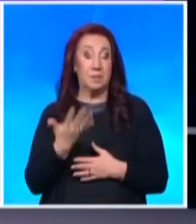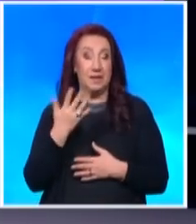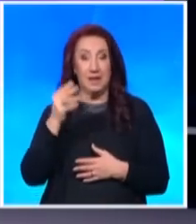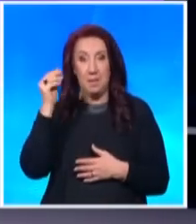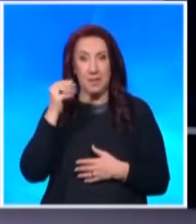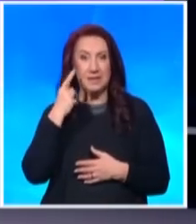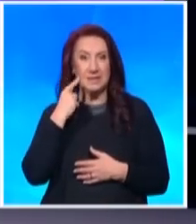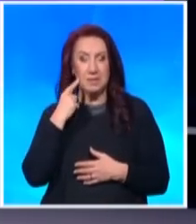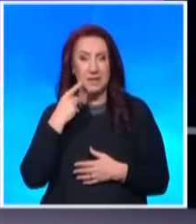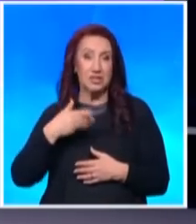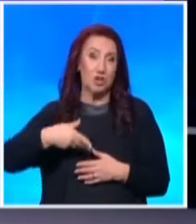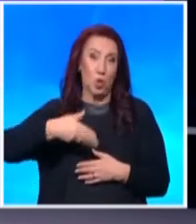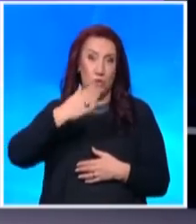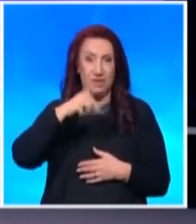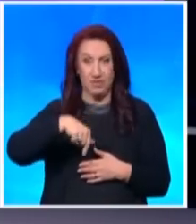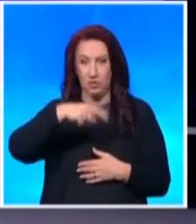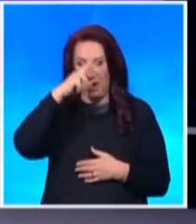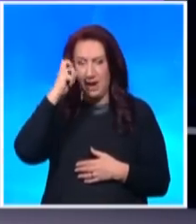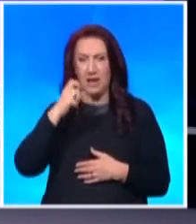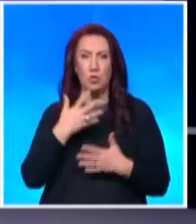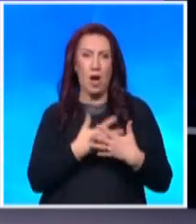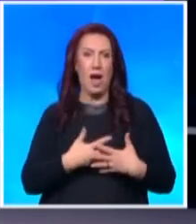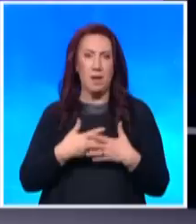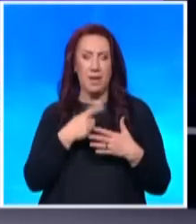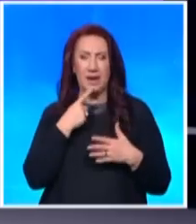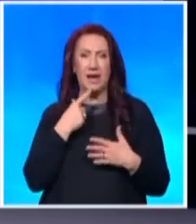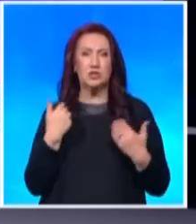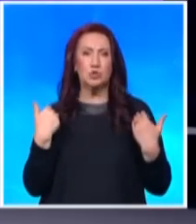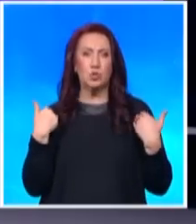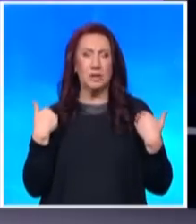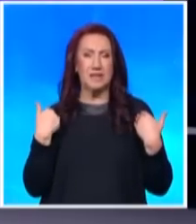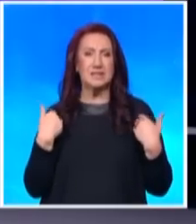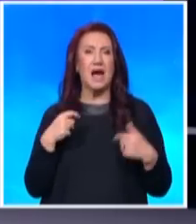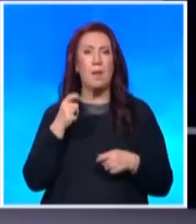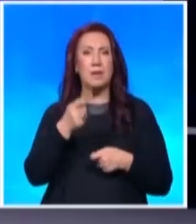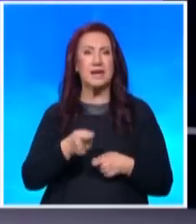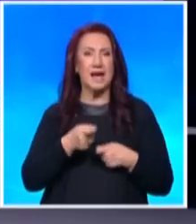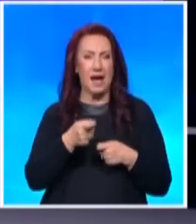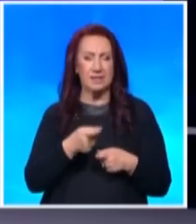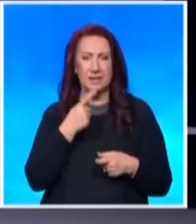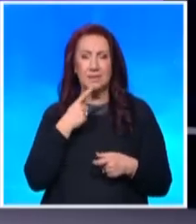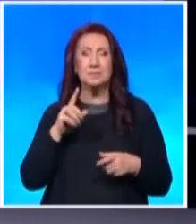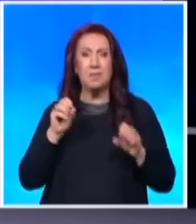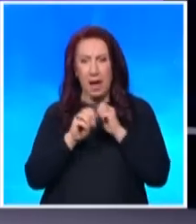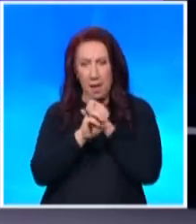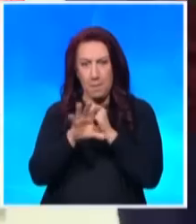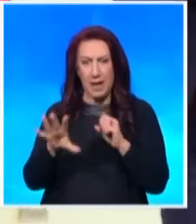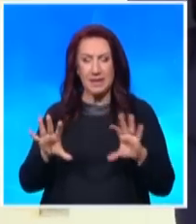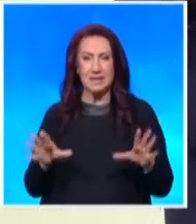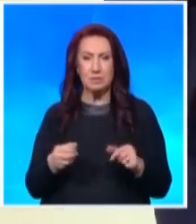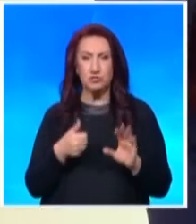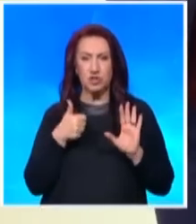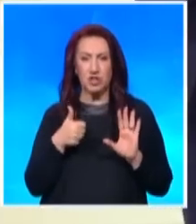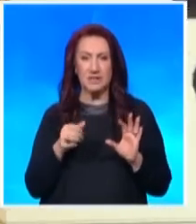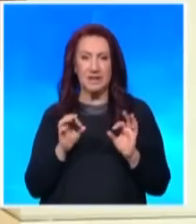в Съединените щати на студентска бригада. Кампанията за работа и пътуване в страната започва на 6 февруари.